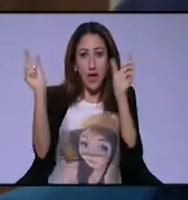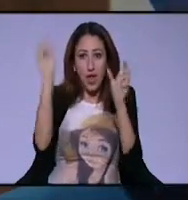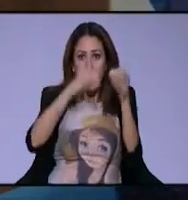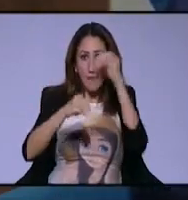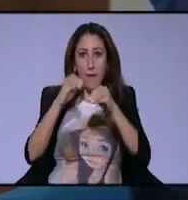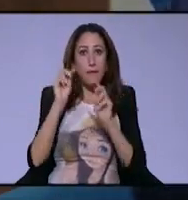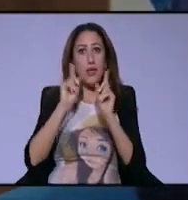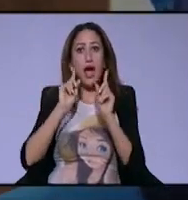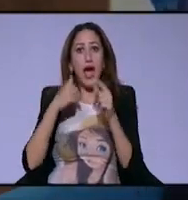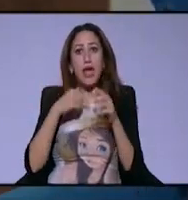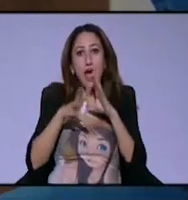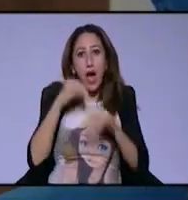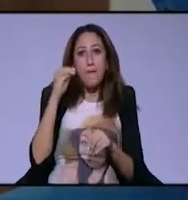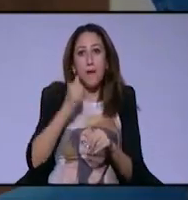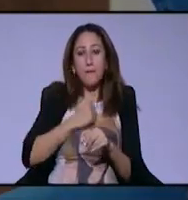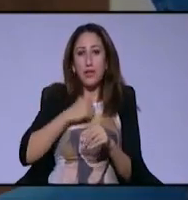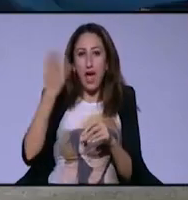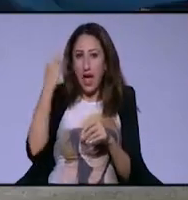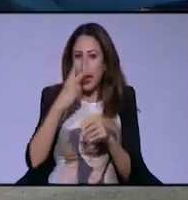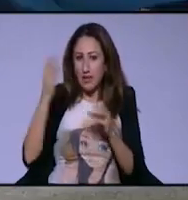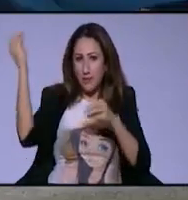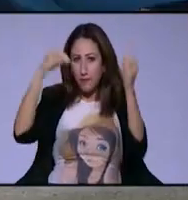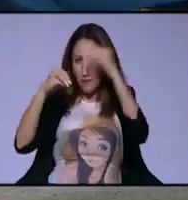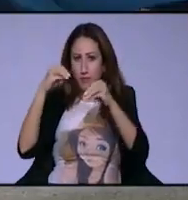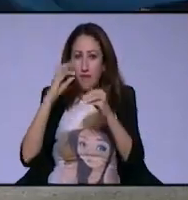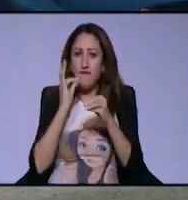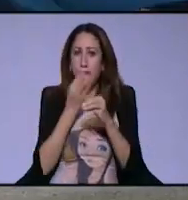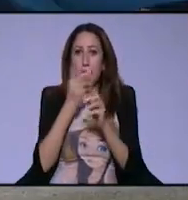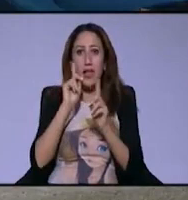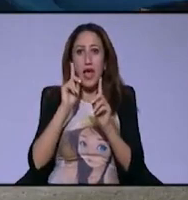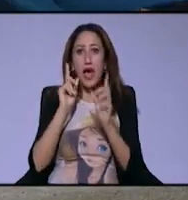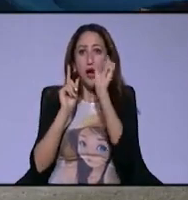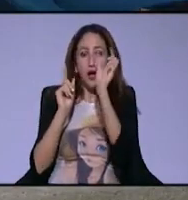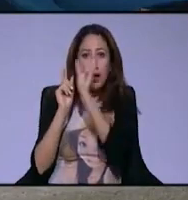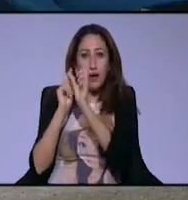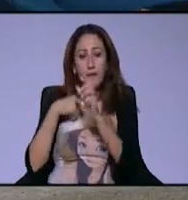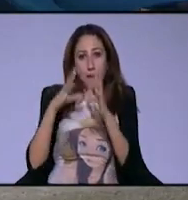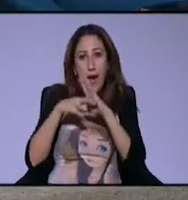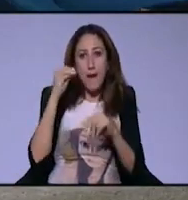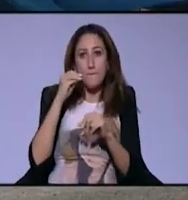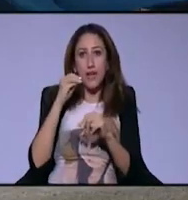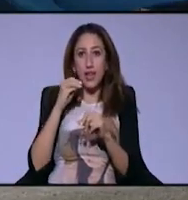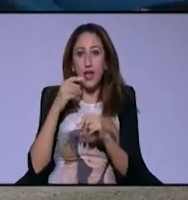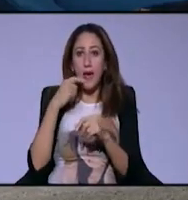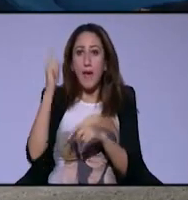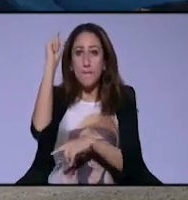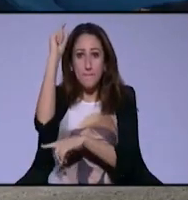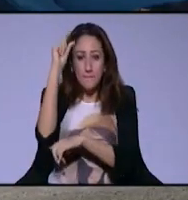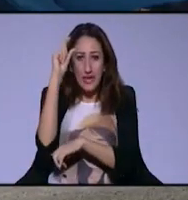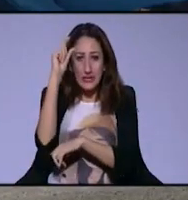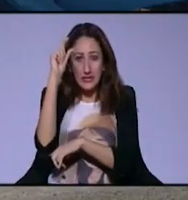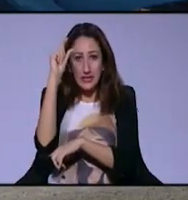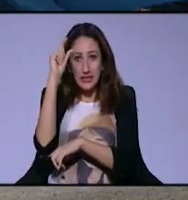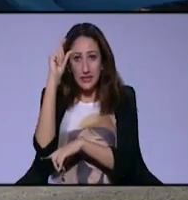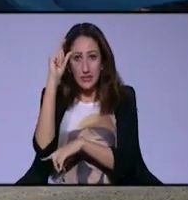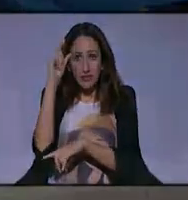احنا نعمل الشطات دي. فتخيل حضرتك كل الشطات مثل بناء المسجد اتبنى